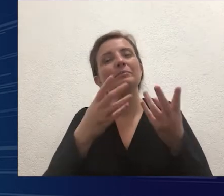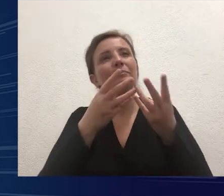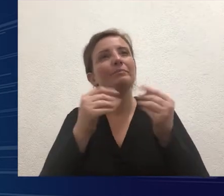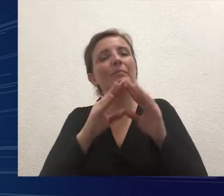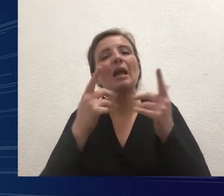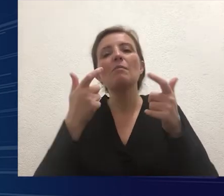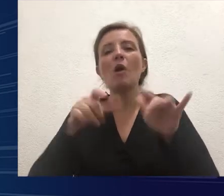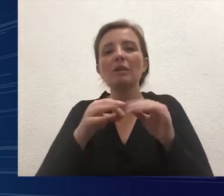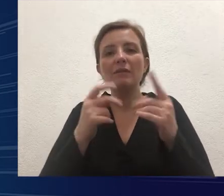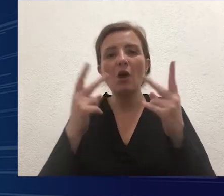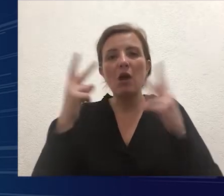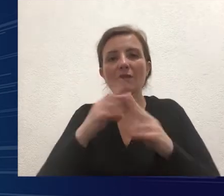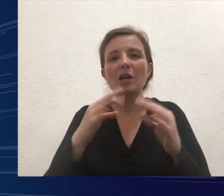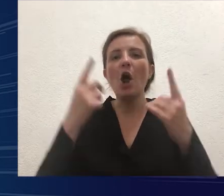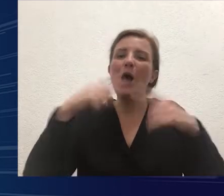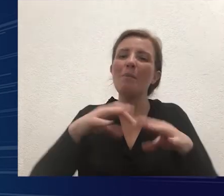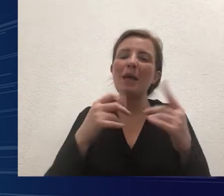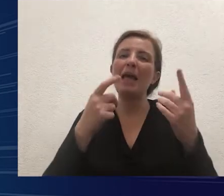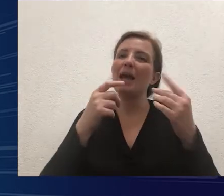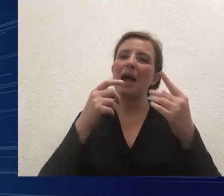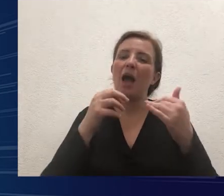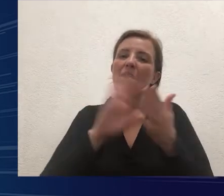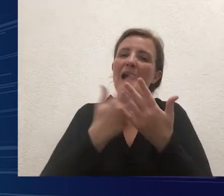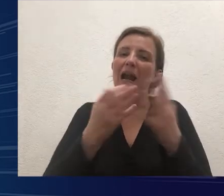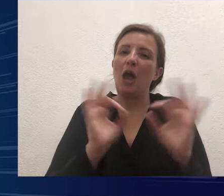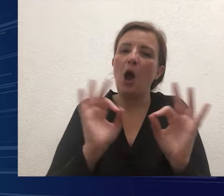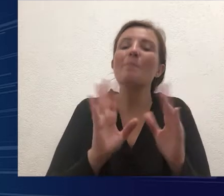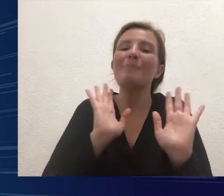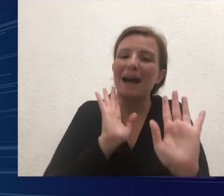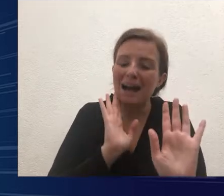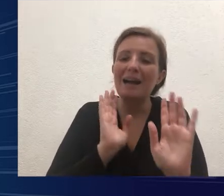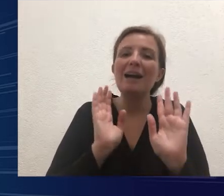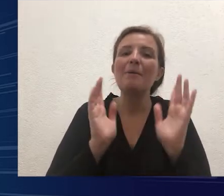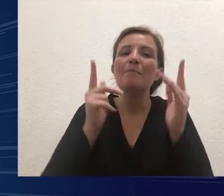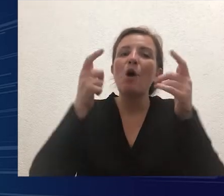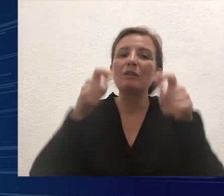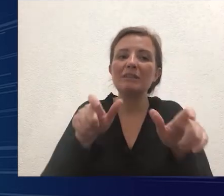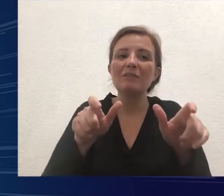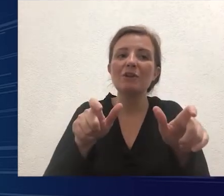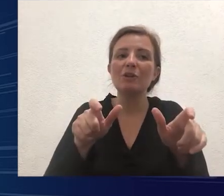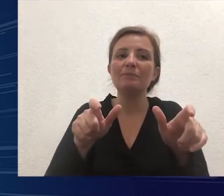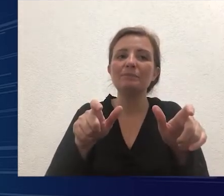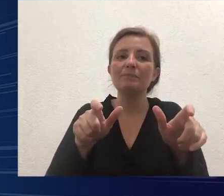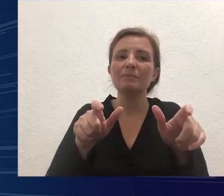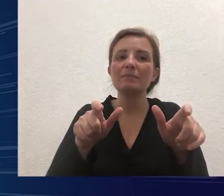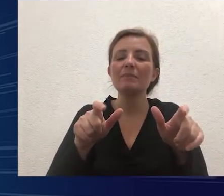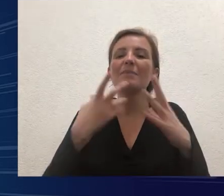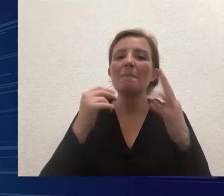non perché cadano contemporaneamente queste stanze quanto piuttosto perché